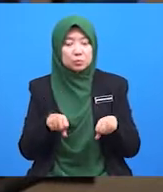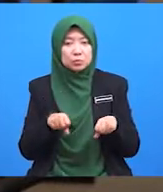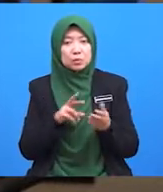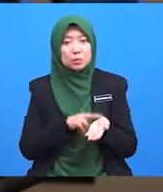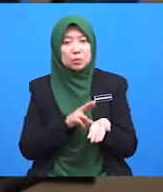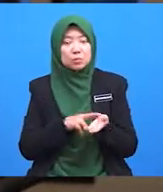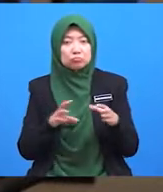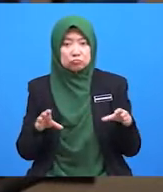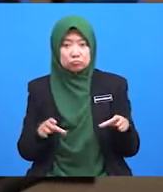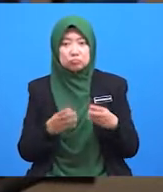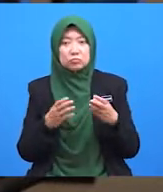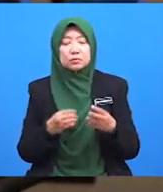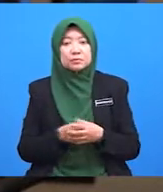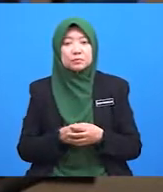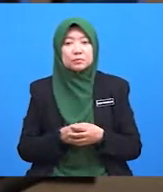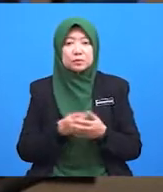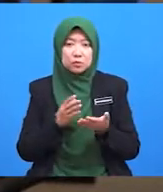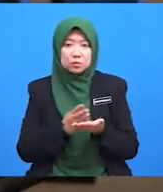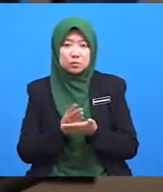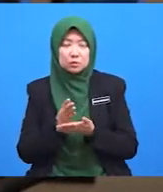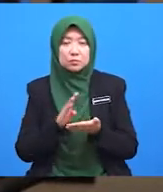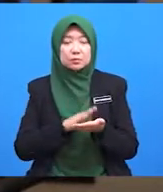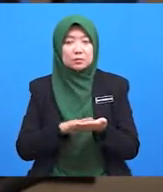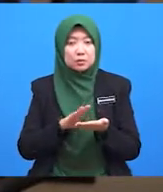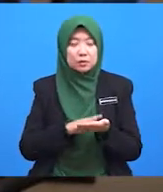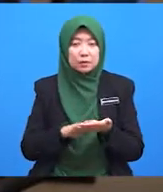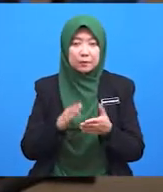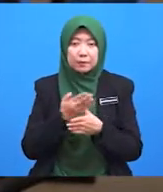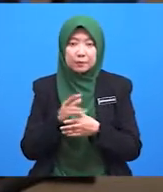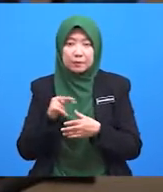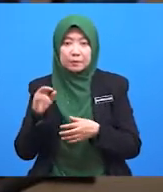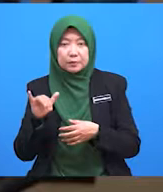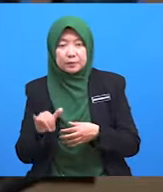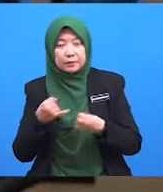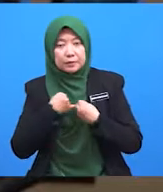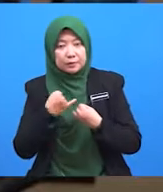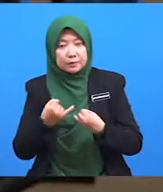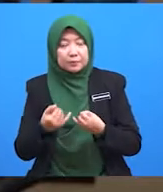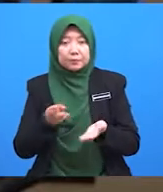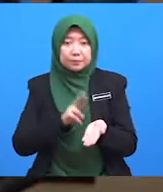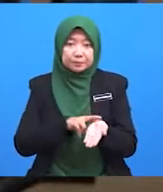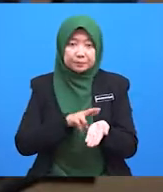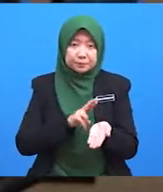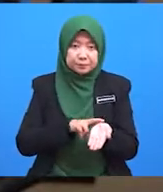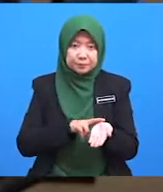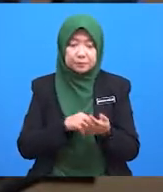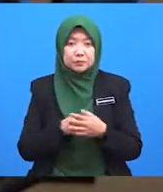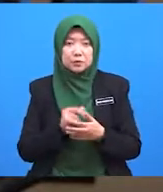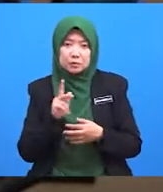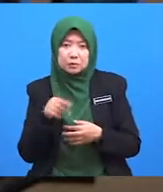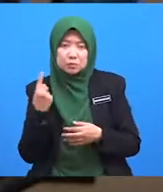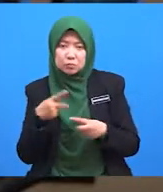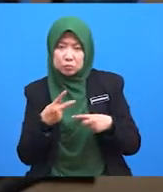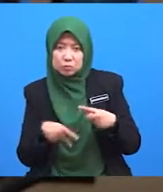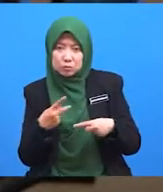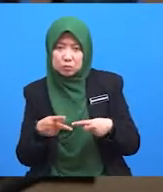rawatan dilakukan. Seterusnya, bersihkan bahagian yang ingin dirawat. Pastikan semua wayar